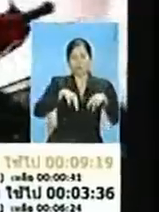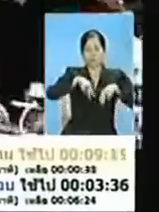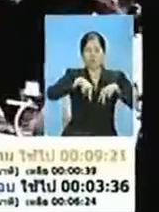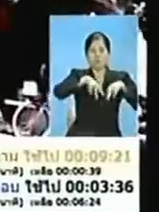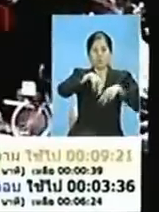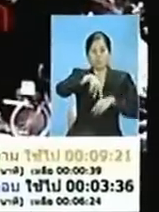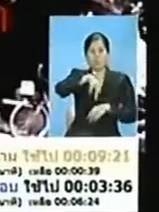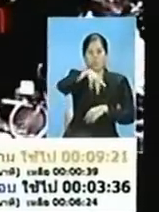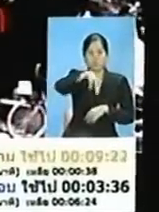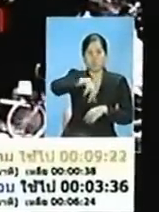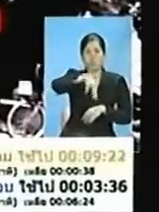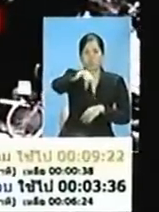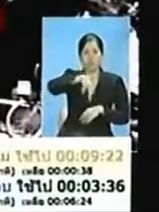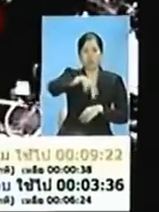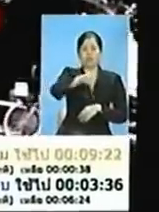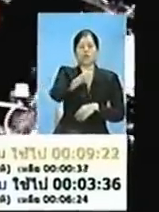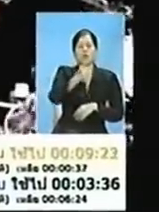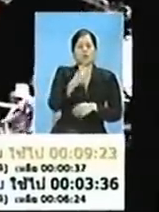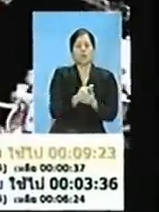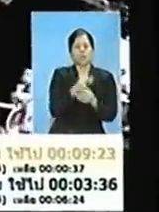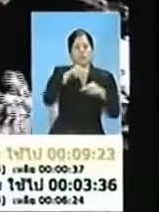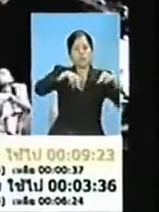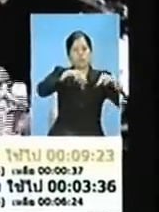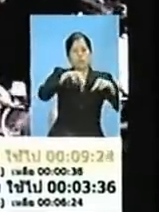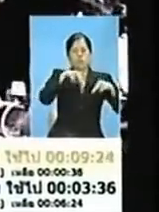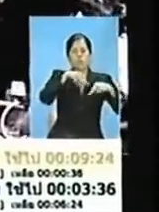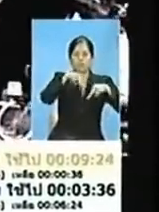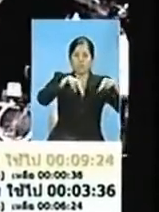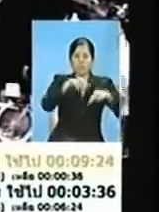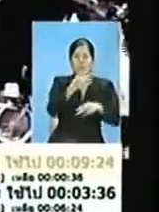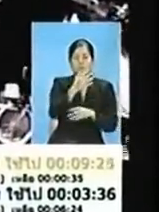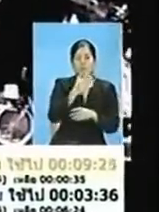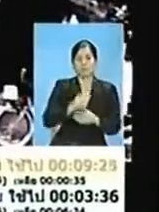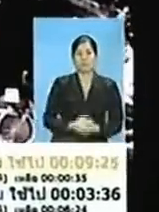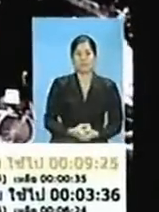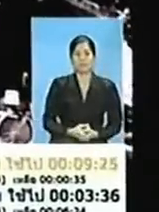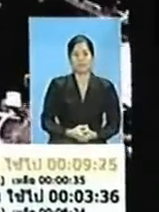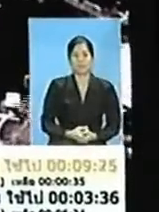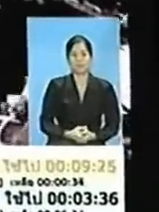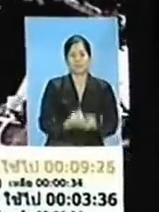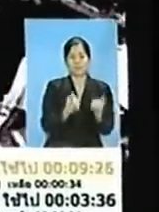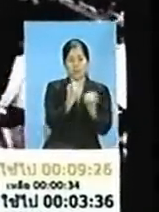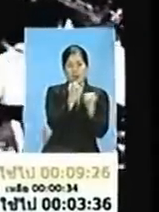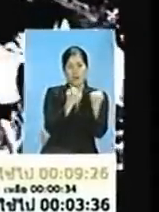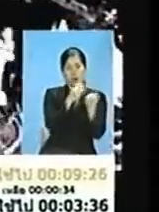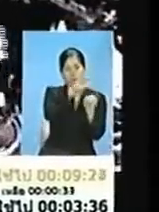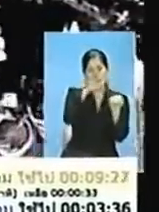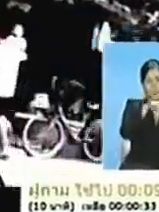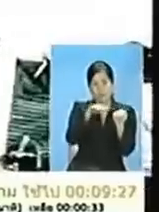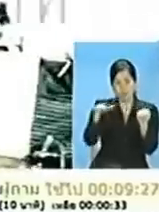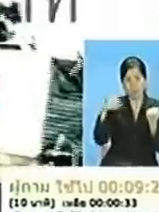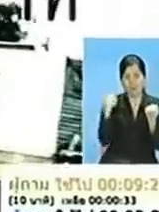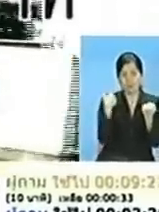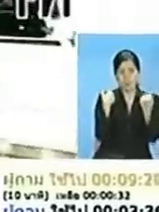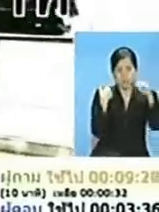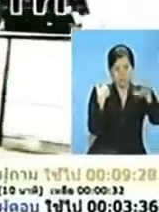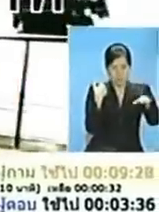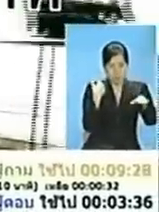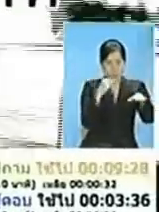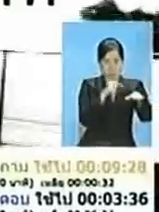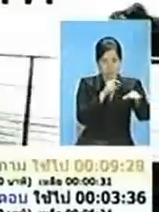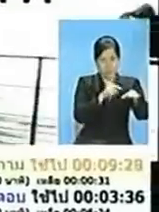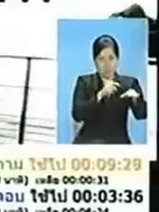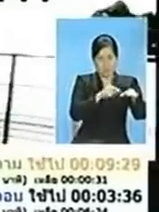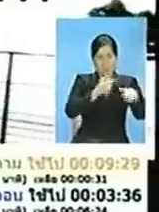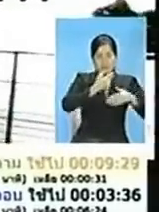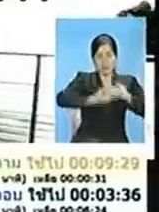แท็กข้างหลังอาจจะมียาเสพติดตรงนี้ฮะเป็นเครื่องที่หลังสพคลองลึกฮะรถกระบะคันนี้มาจอดที่ตลาดอ่อนนุชเนี่ยเสีย